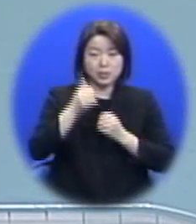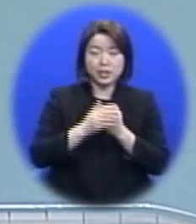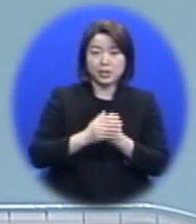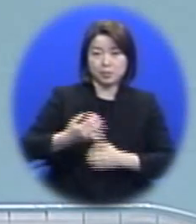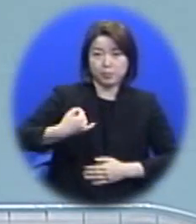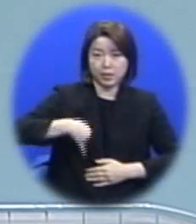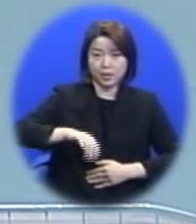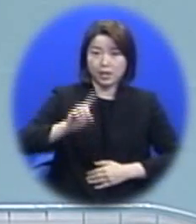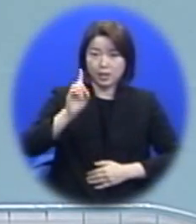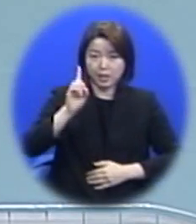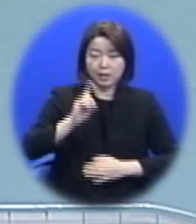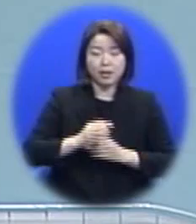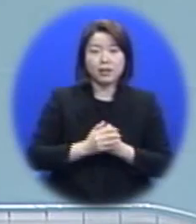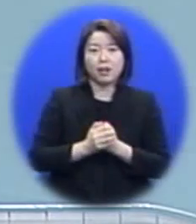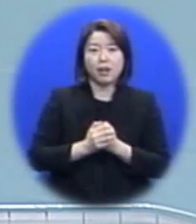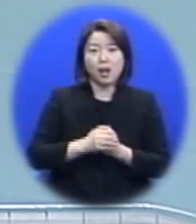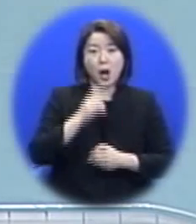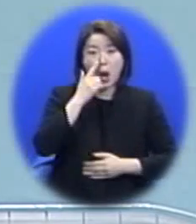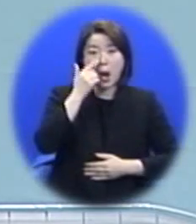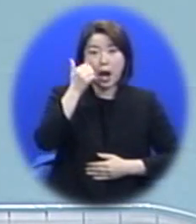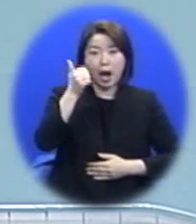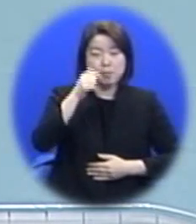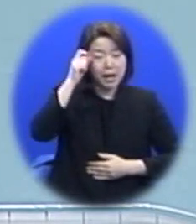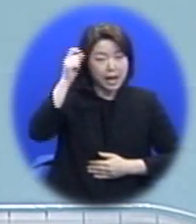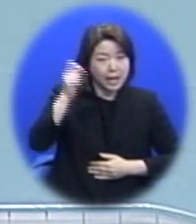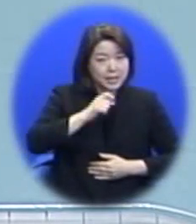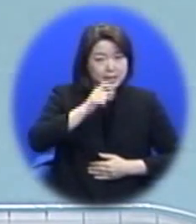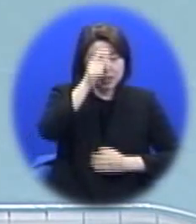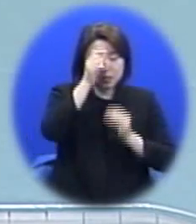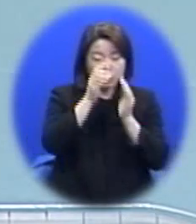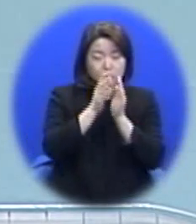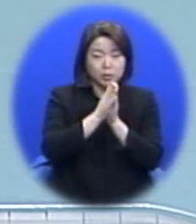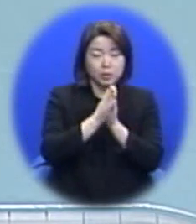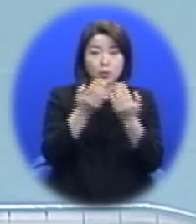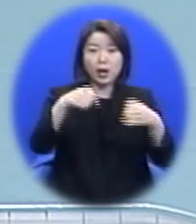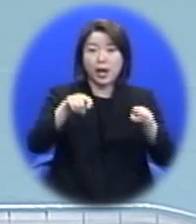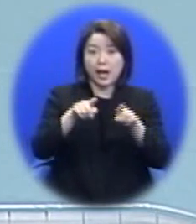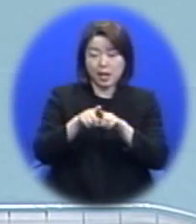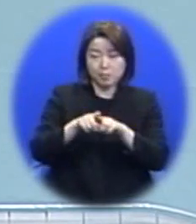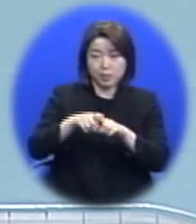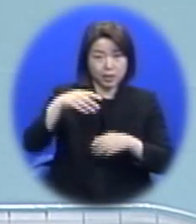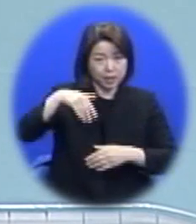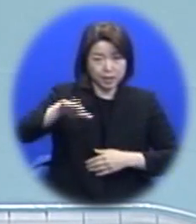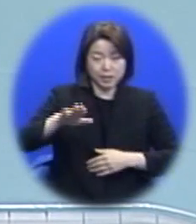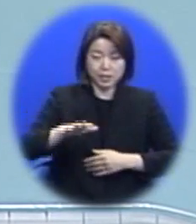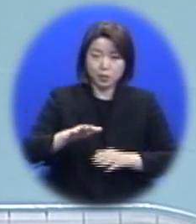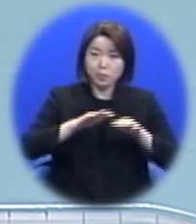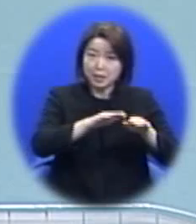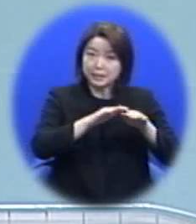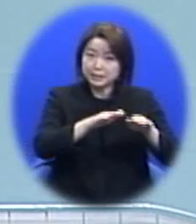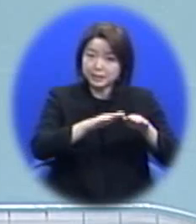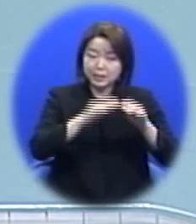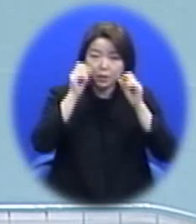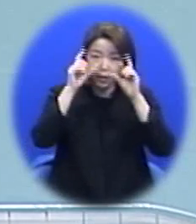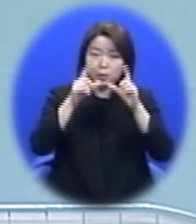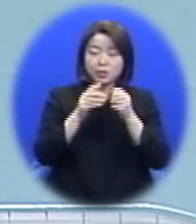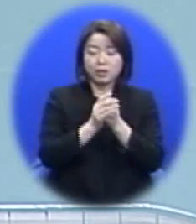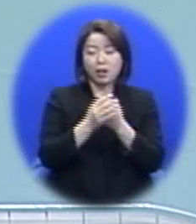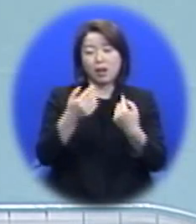딸 하나가 아빠가 새벽 기도 같이 가자고 일깨우니까 따라